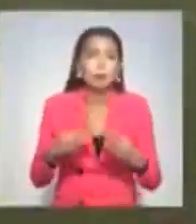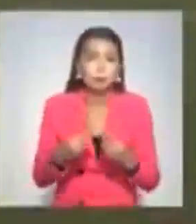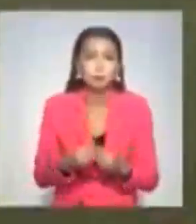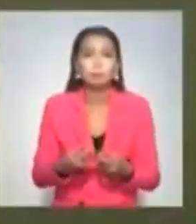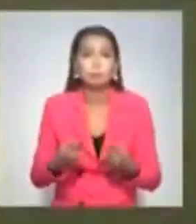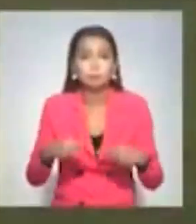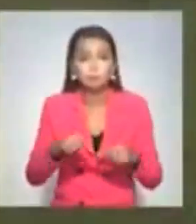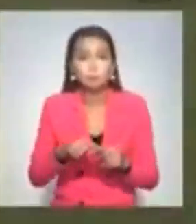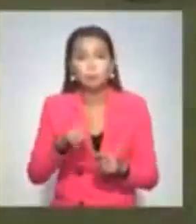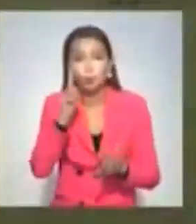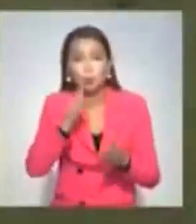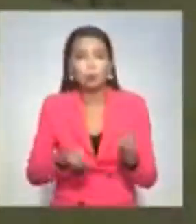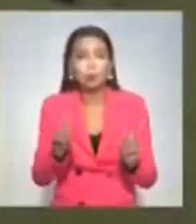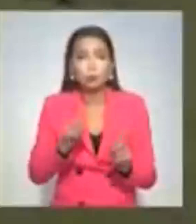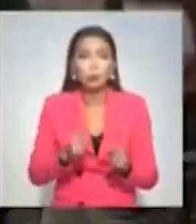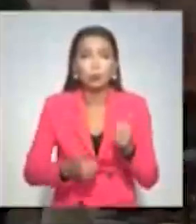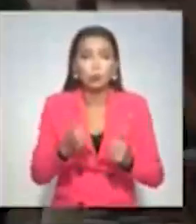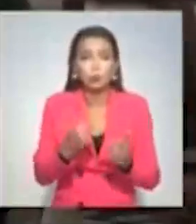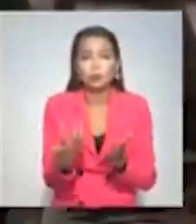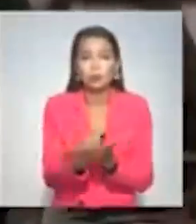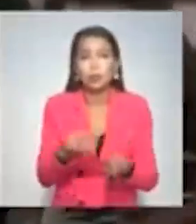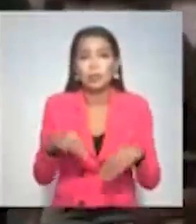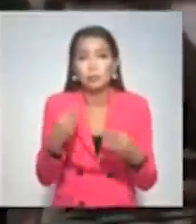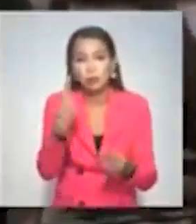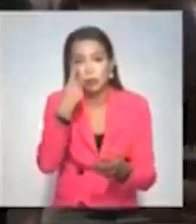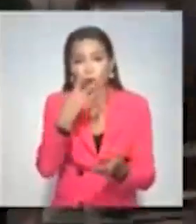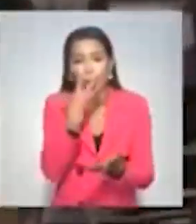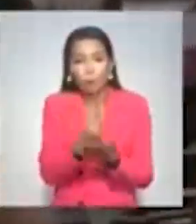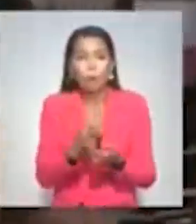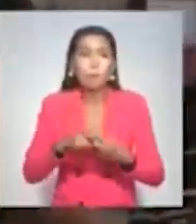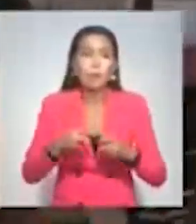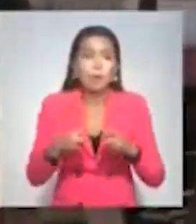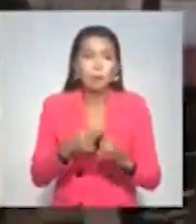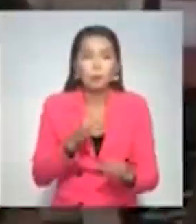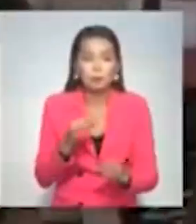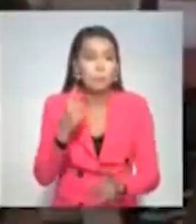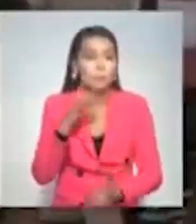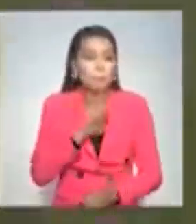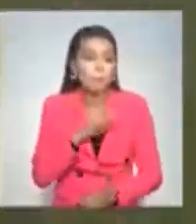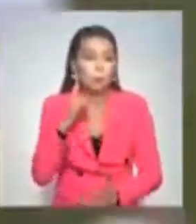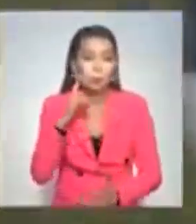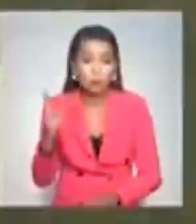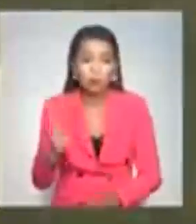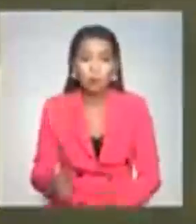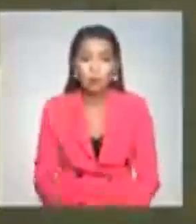убеждены, что этот турнир даст ребятам возможность заявить о своих проблемах и быть услышанными.